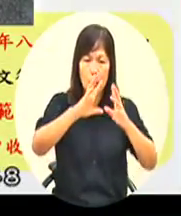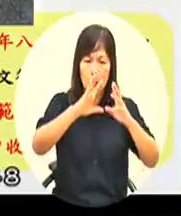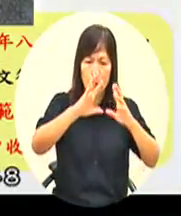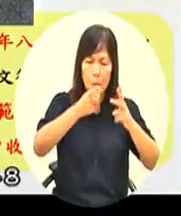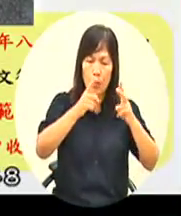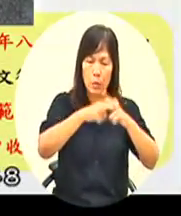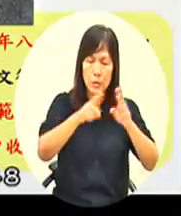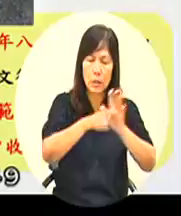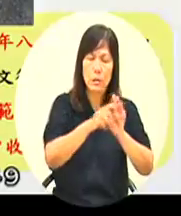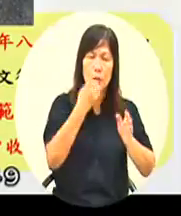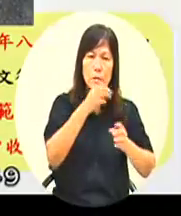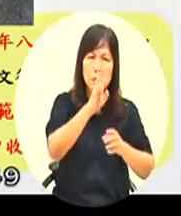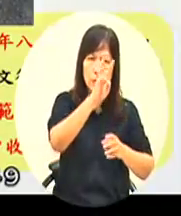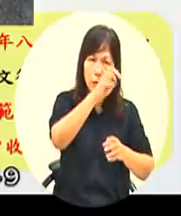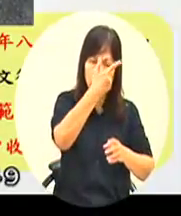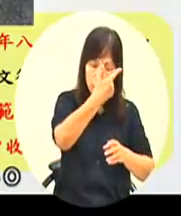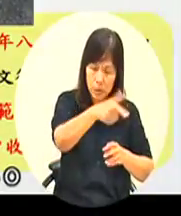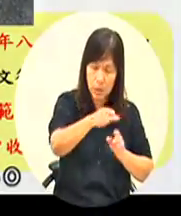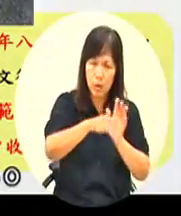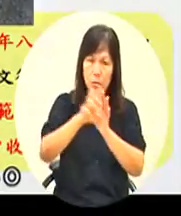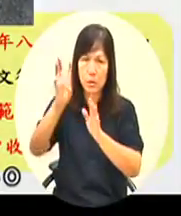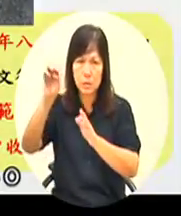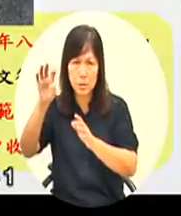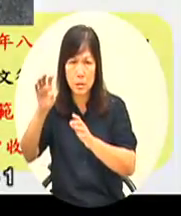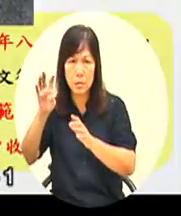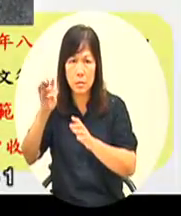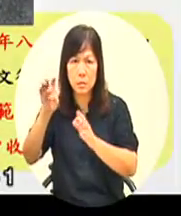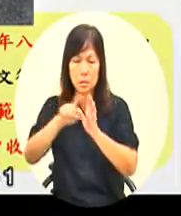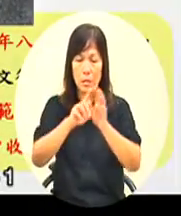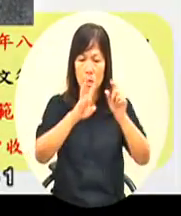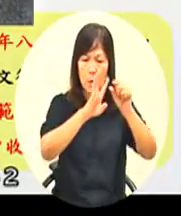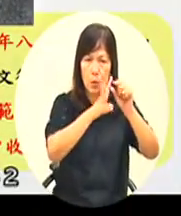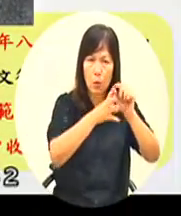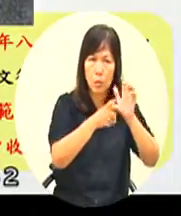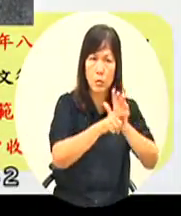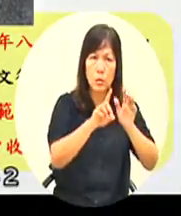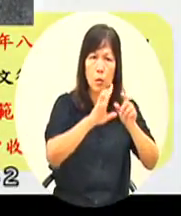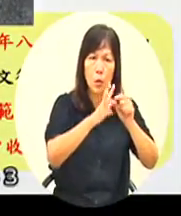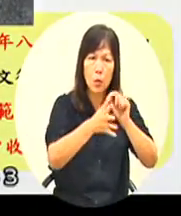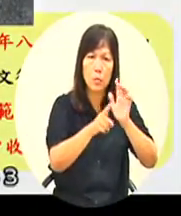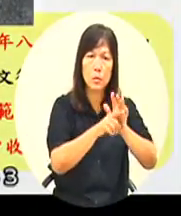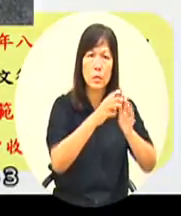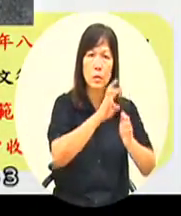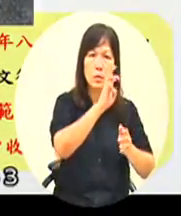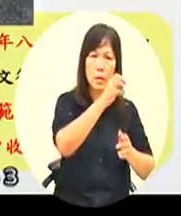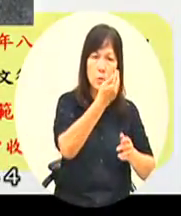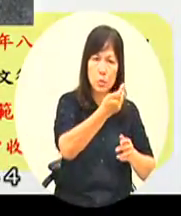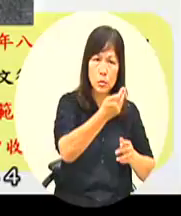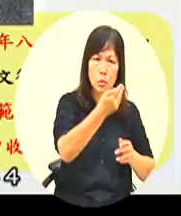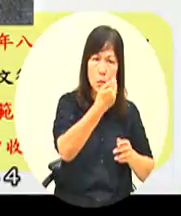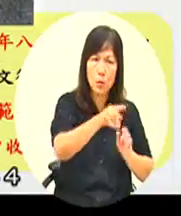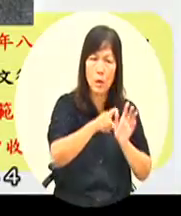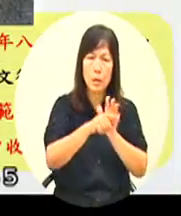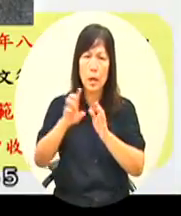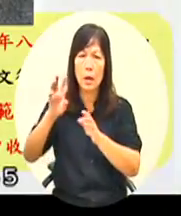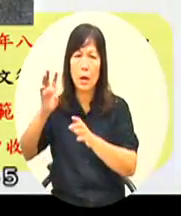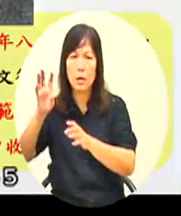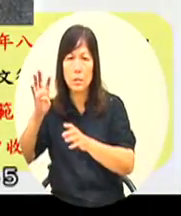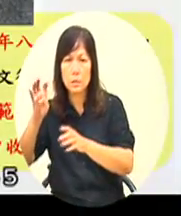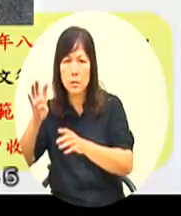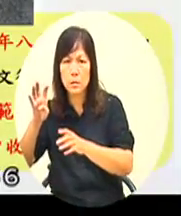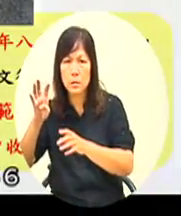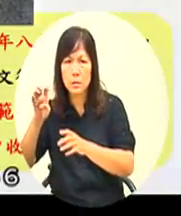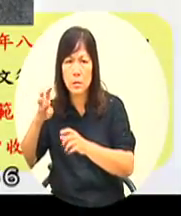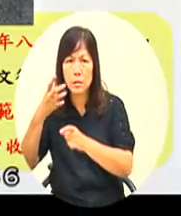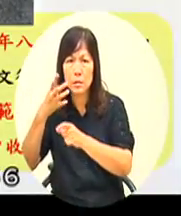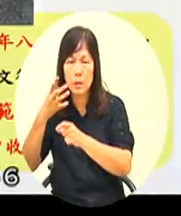到44块，那国中收费39块到47块，换句话说，这样子来调整那个学